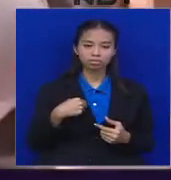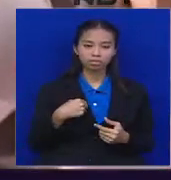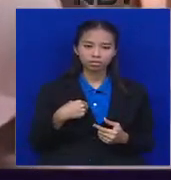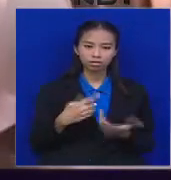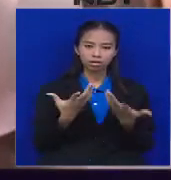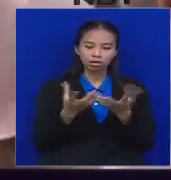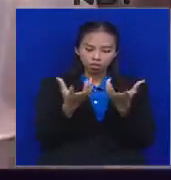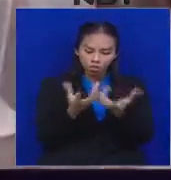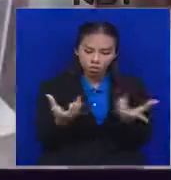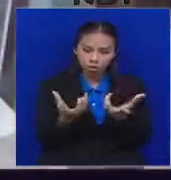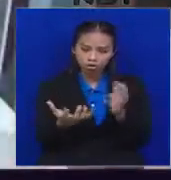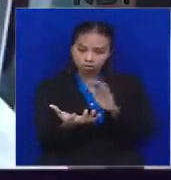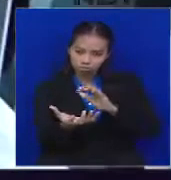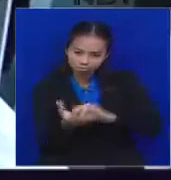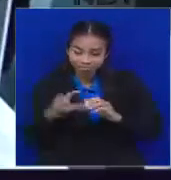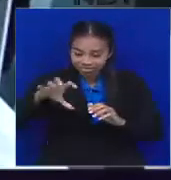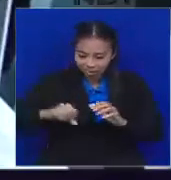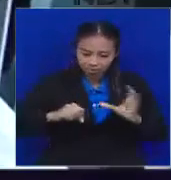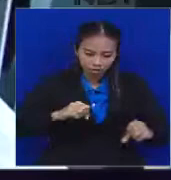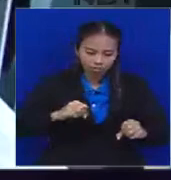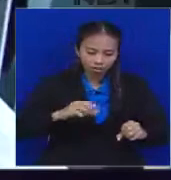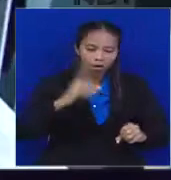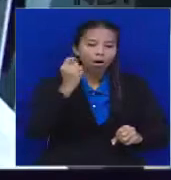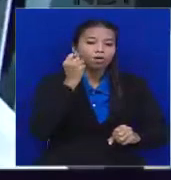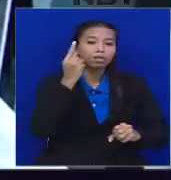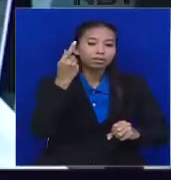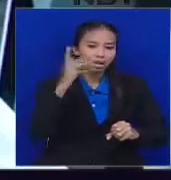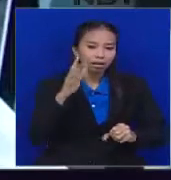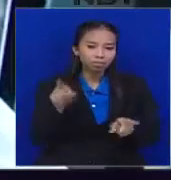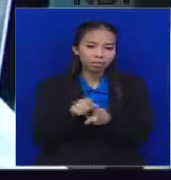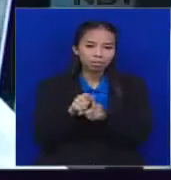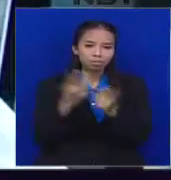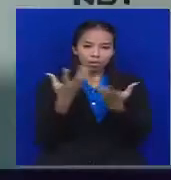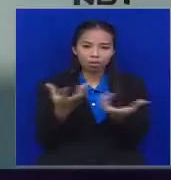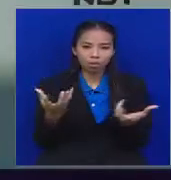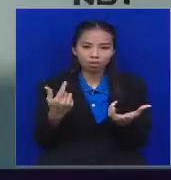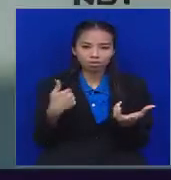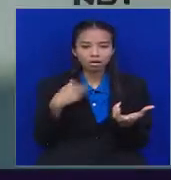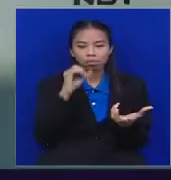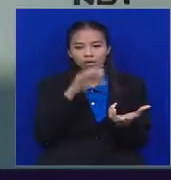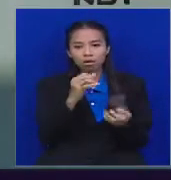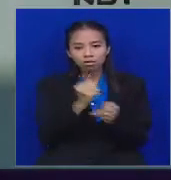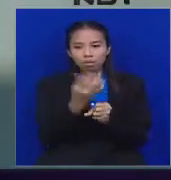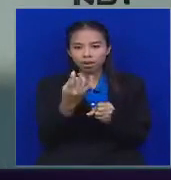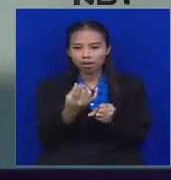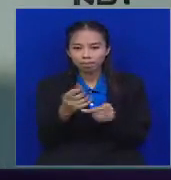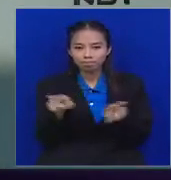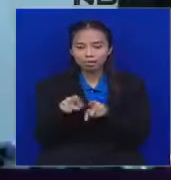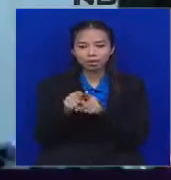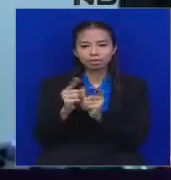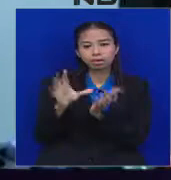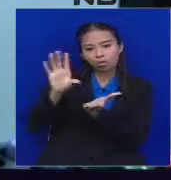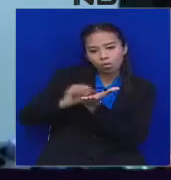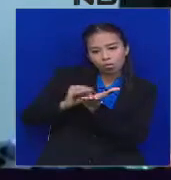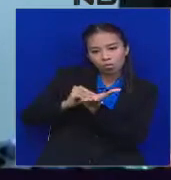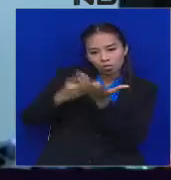ปกรณ์ที่มีอยู่ในมือของมันและขั้นตอนต่อมานะครับก็จะสแกนวัตถุที่ระบุรายการเอาไว้จากฐานข้อมูลจนกลาย